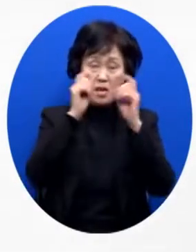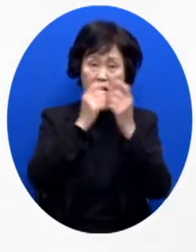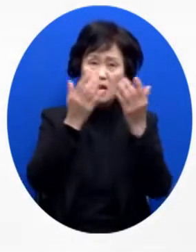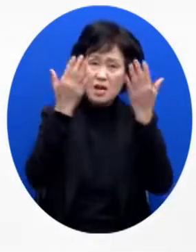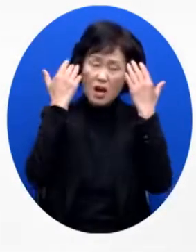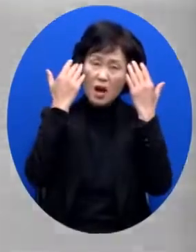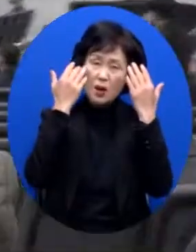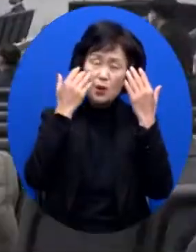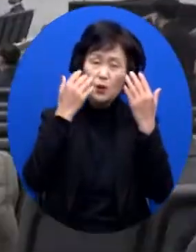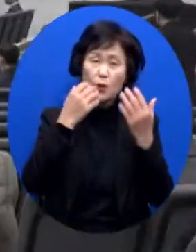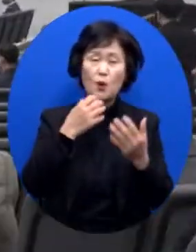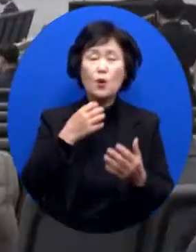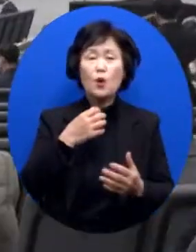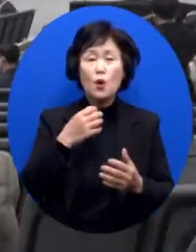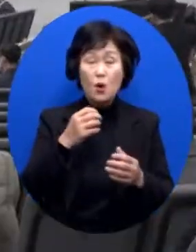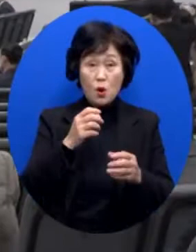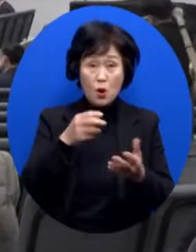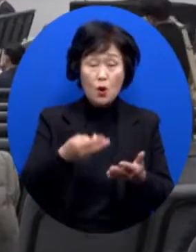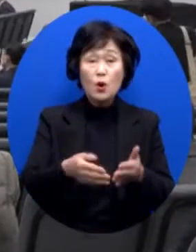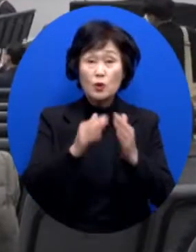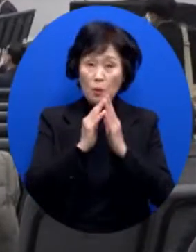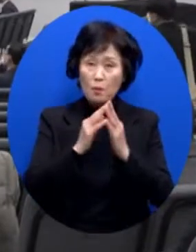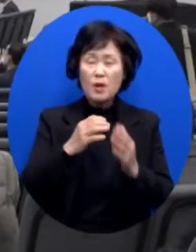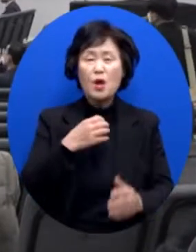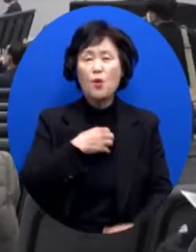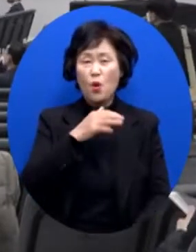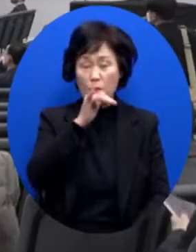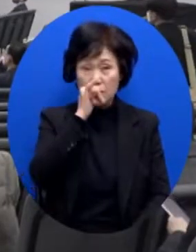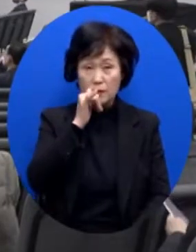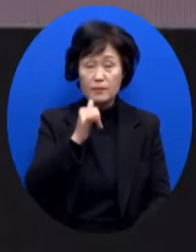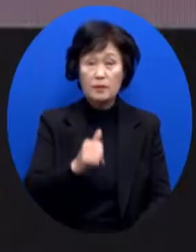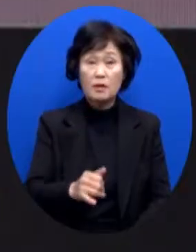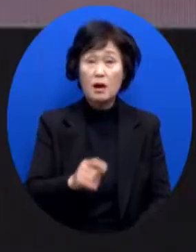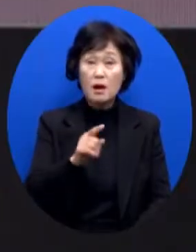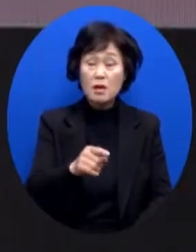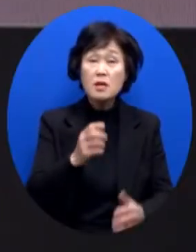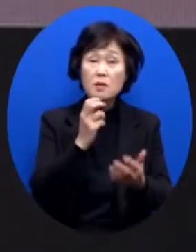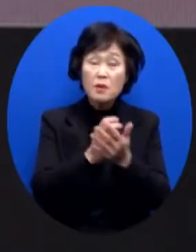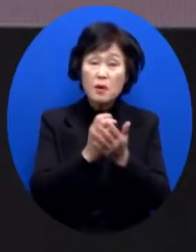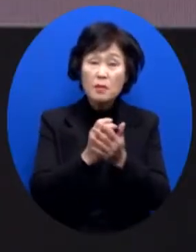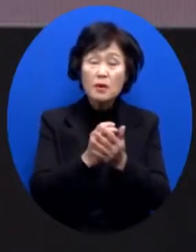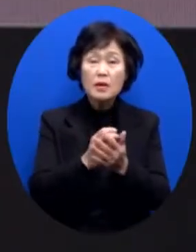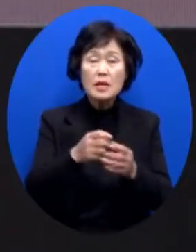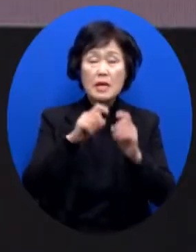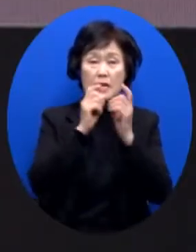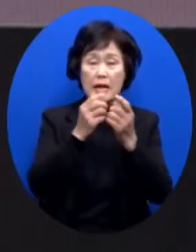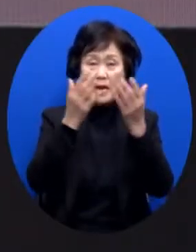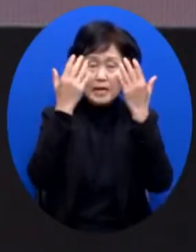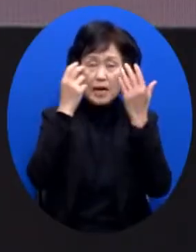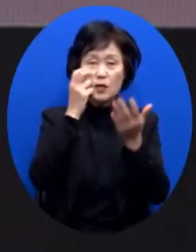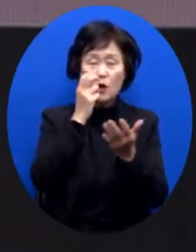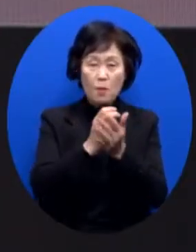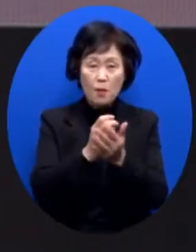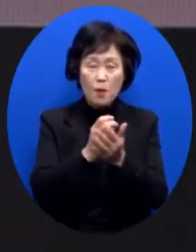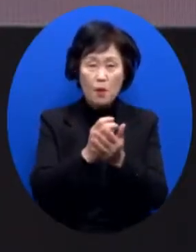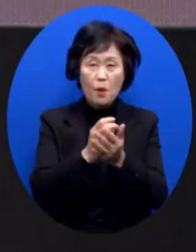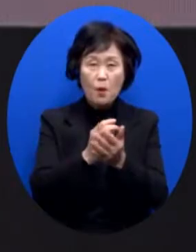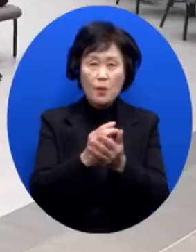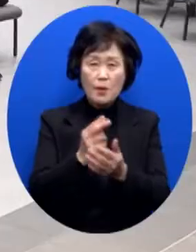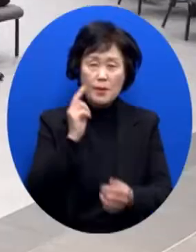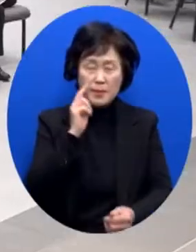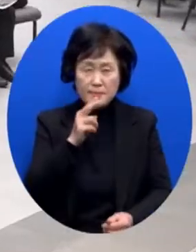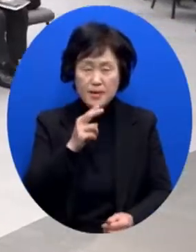포함하고 있습니다 이에 법조인 들은 사학법 개정이 차리 법규의 정체성을 심각하게 침해한다고 오려